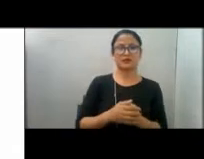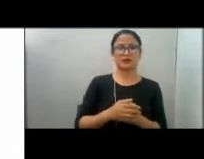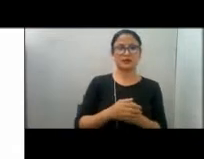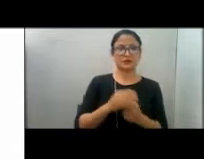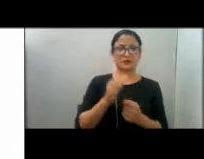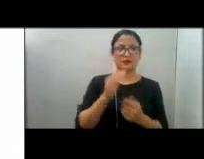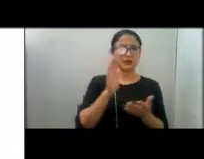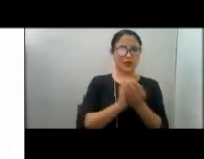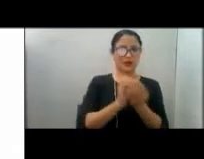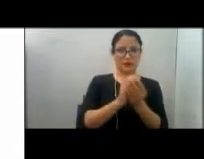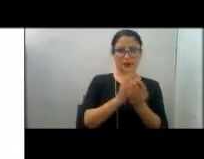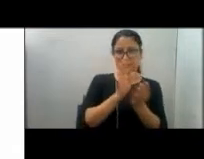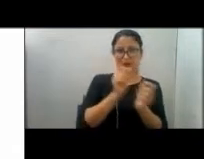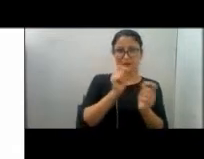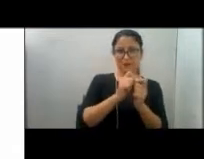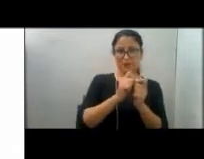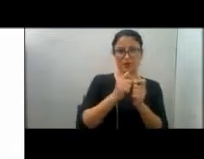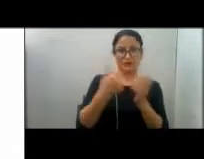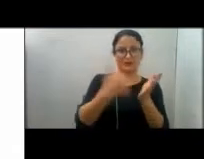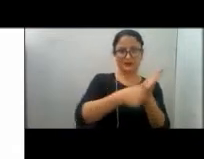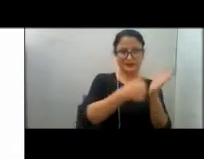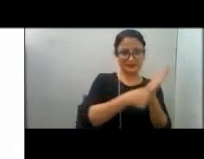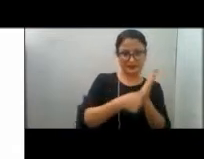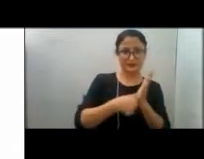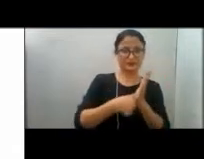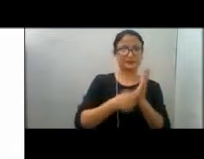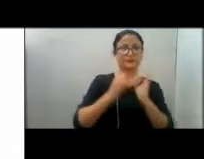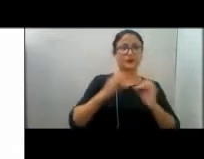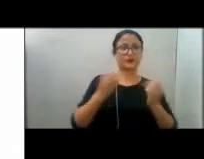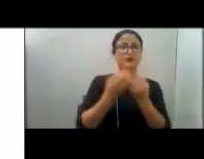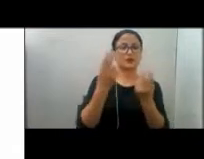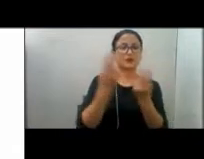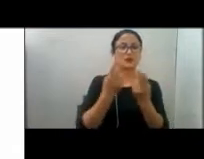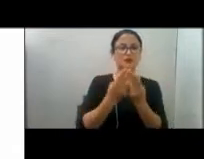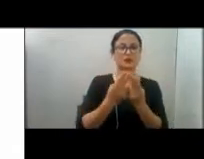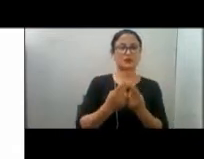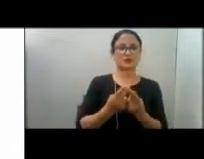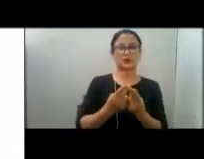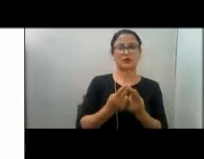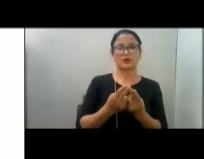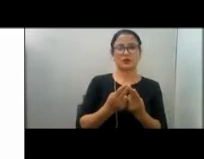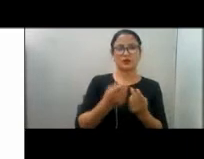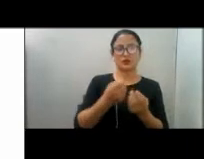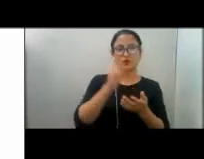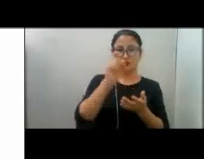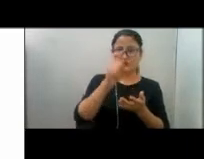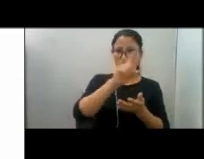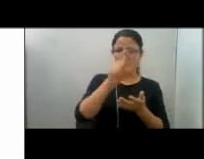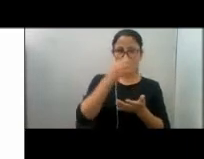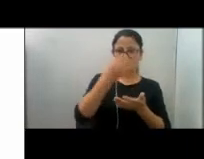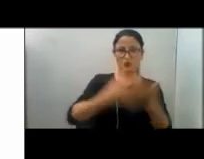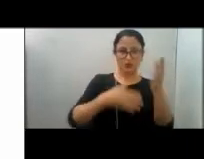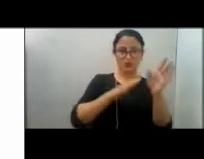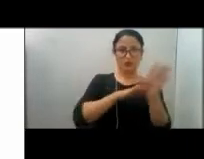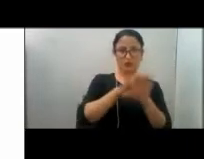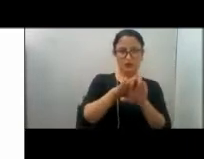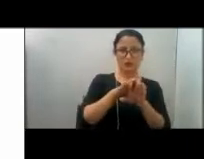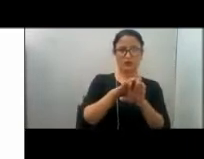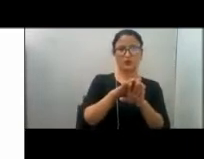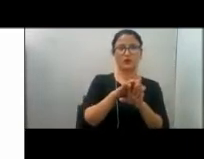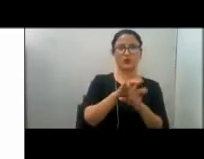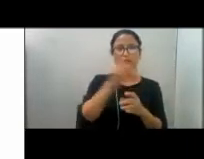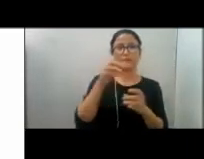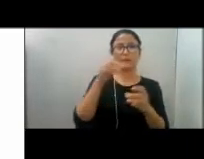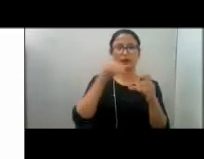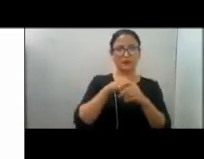राखेर बनाएको चेकलिस्ट युज गरिएको थियो भने पेसेन्ट हेल्थको यो क्वेसनआर 9 PHQ-9 यो स्ट्यान्डर्ड